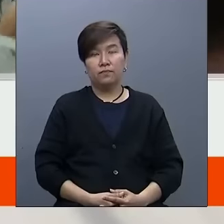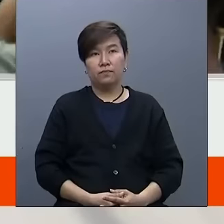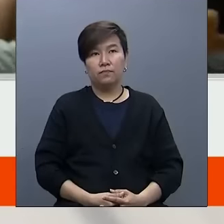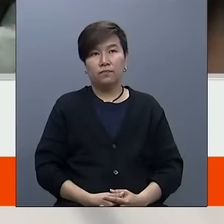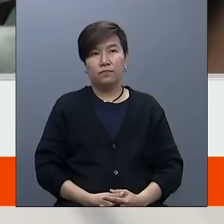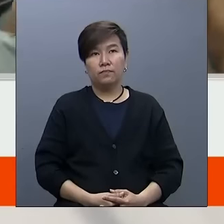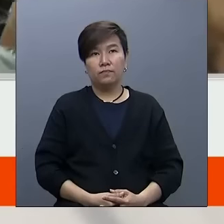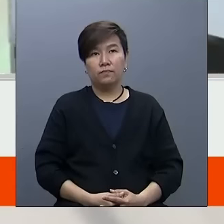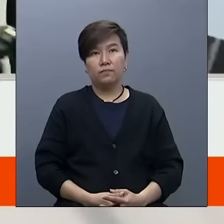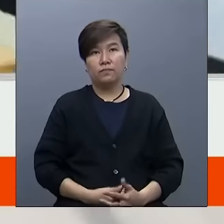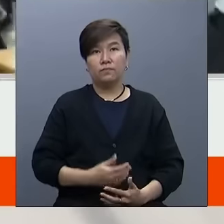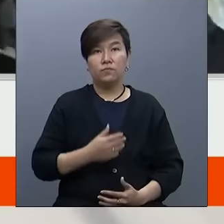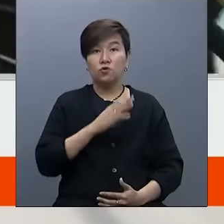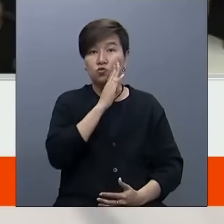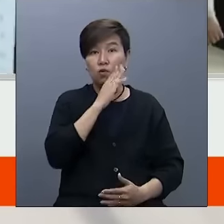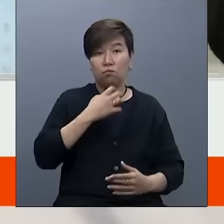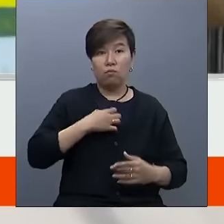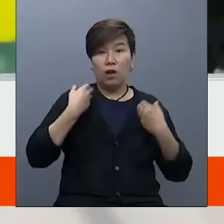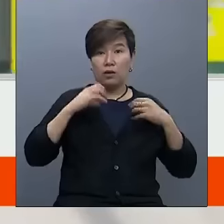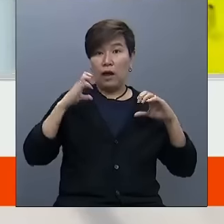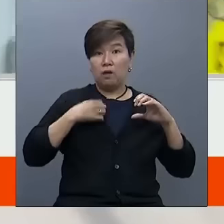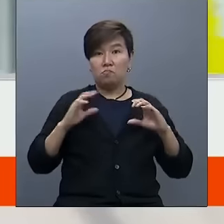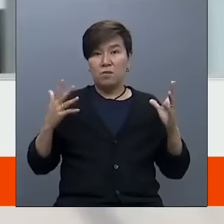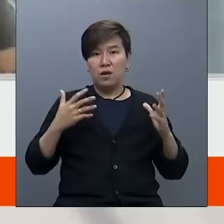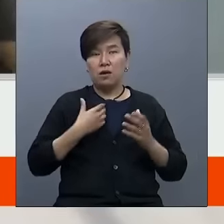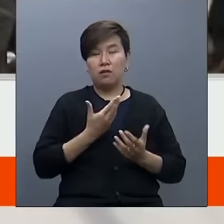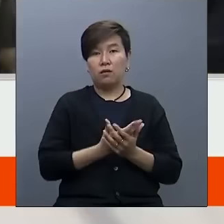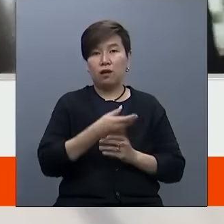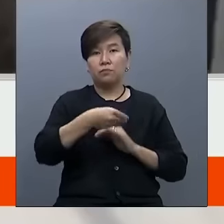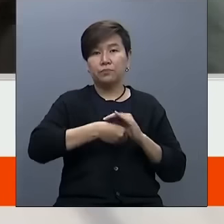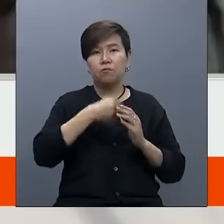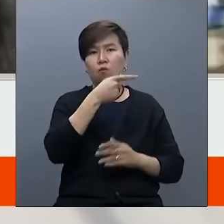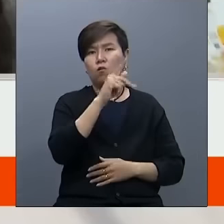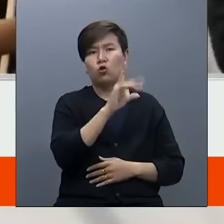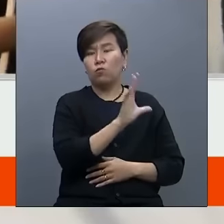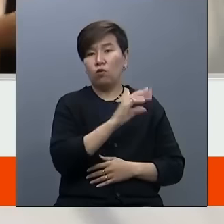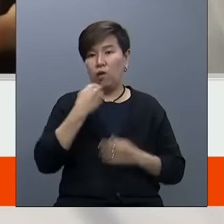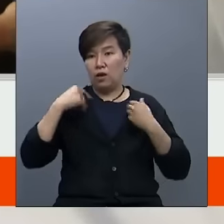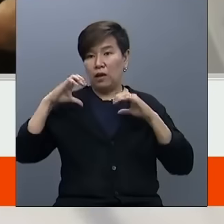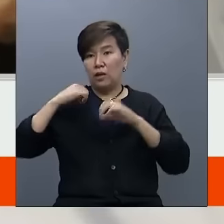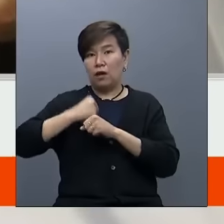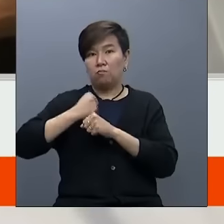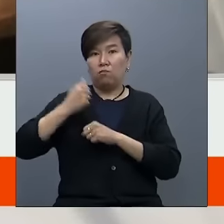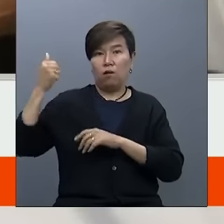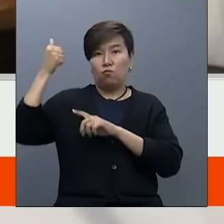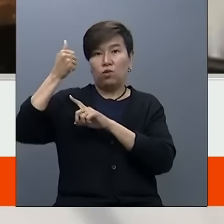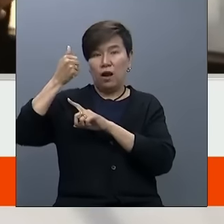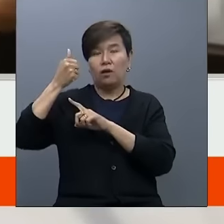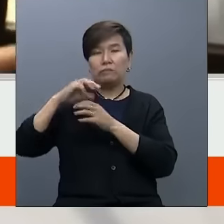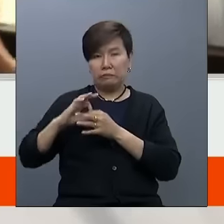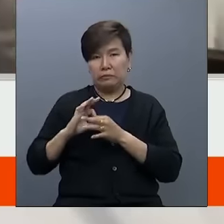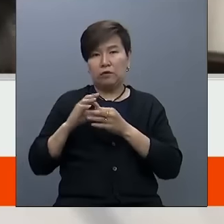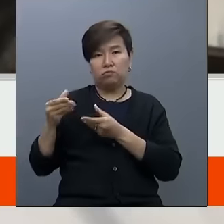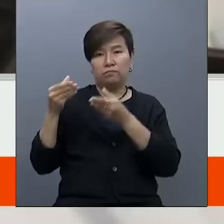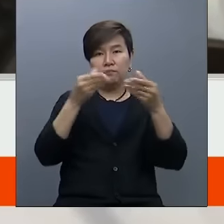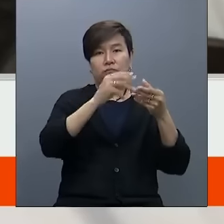งผมไม่ได้เป็นข้าราชการอย่างเงี้ยก็ไม่ต้องส่งปปช.แต่ถ้าผมเป็นข้าราชการระดับสูงเนี่ยแล้วผมไปเกี่ยวข้องเช่นใช้อำนาจในหน้าที่โดยไม่ชอ